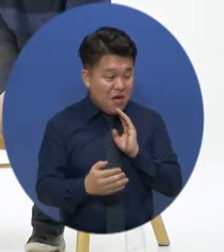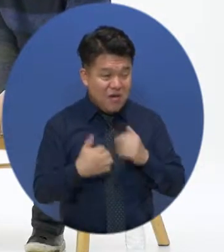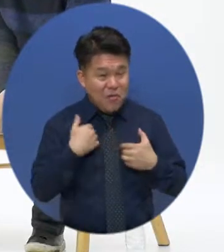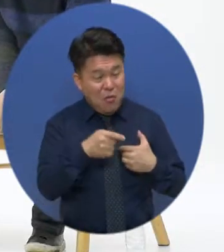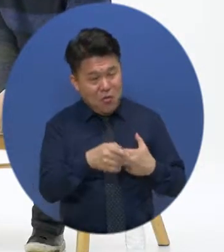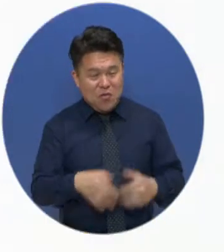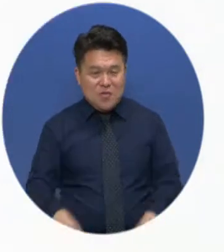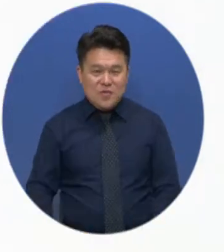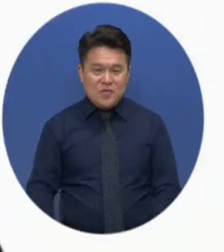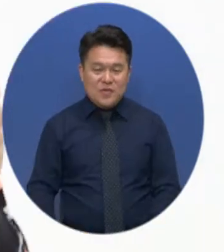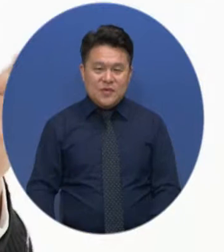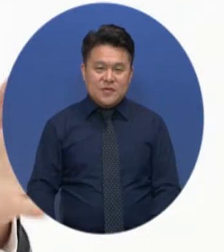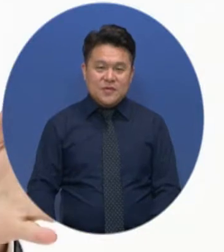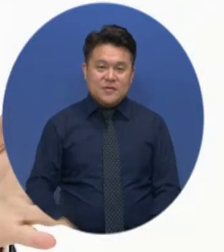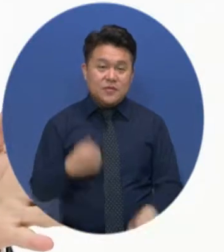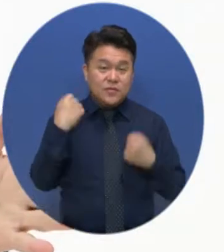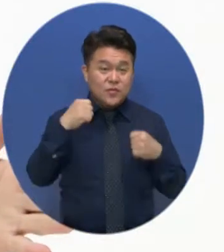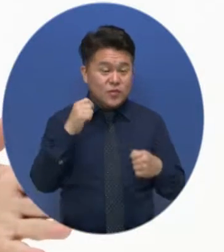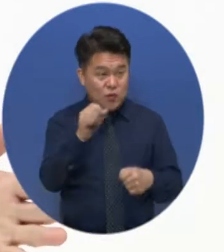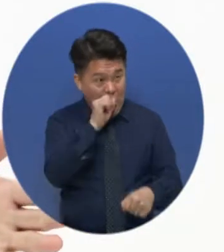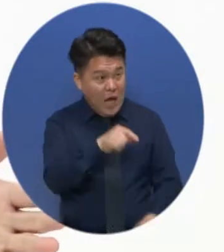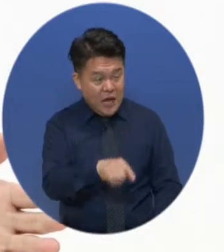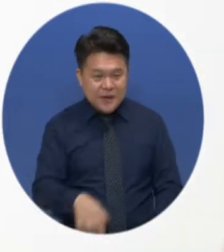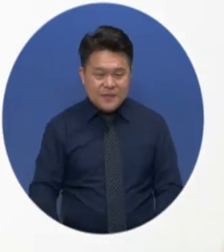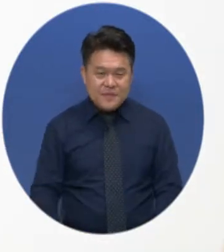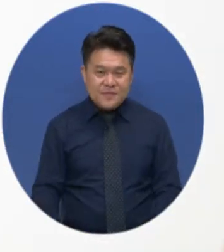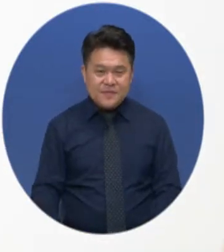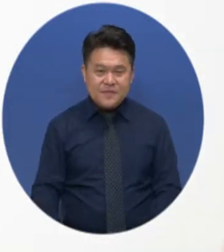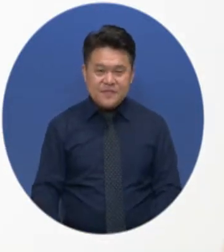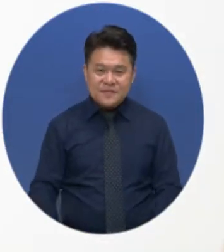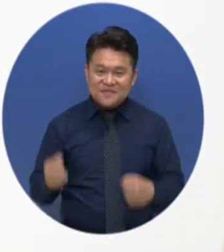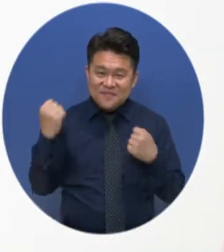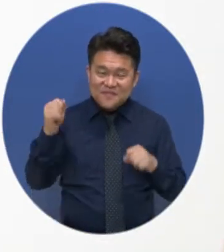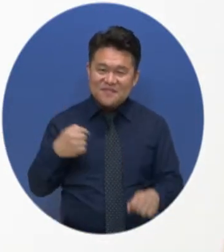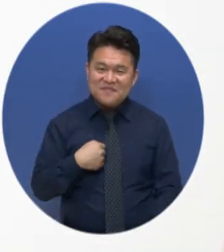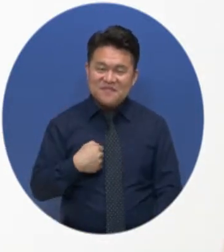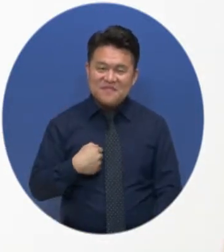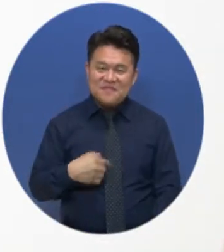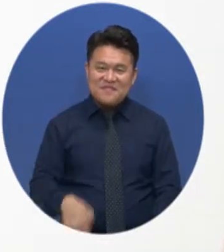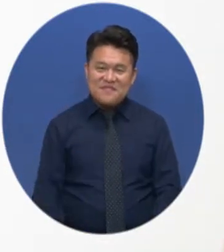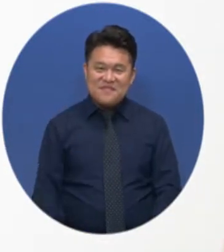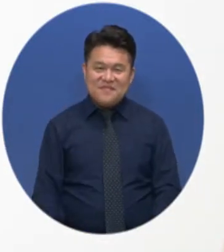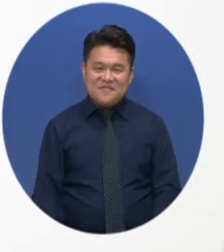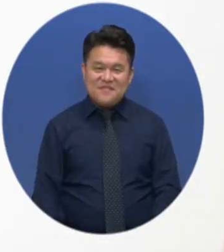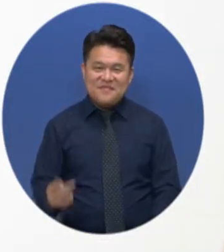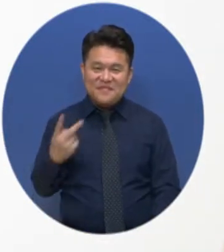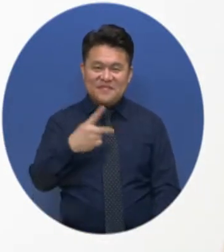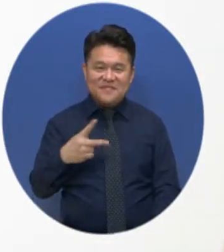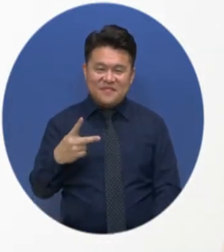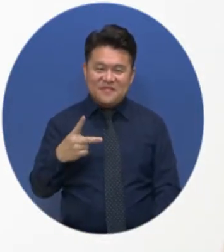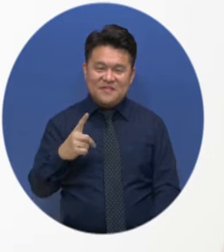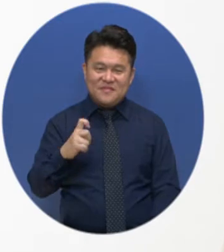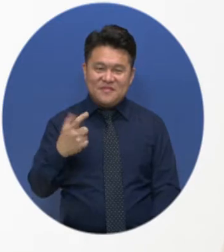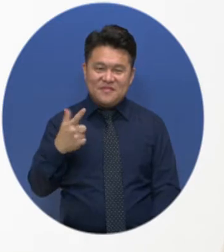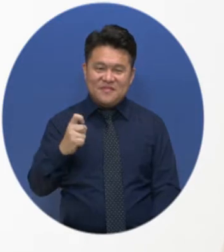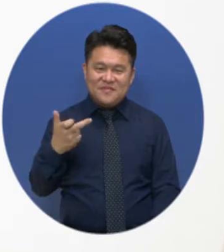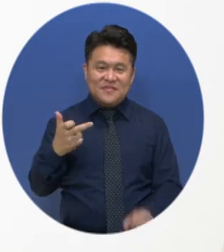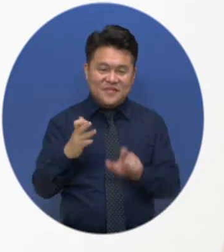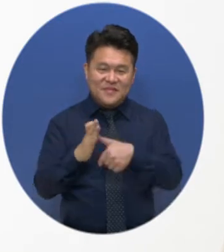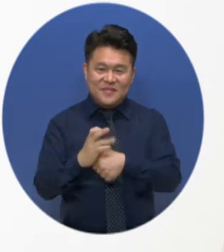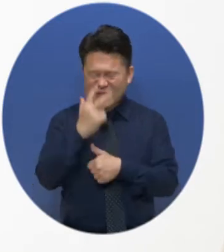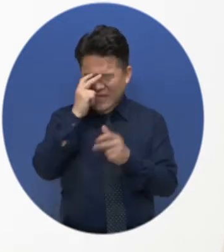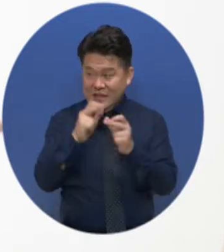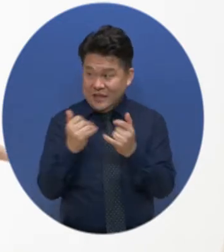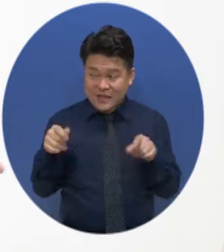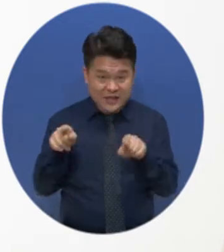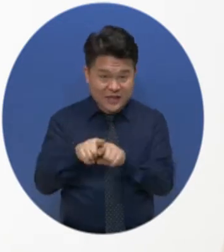신선하게 봤는데 네. 아, 춤을 또 이렇게 좋아하세요? 춤을 제가 2016년, 17년도에 같이